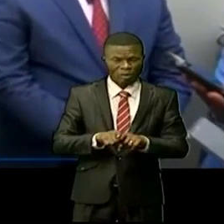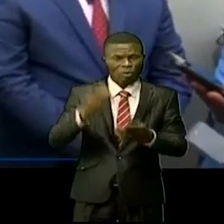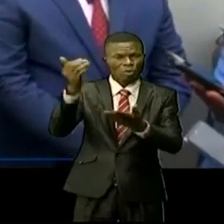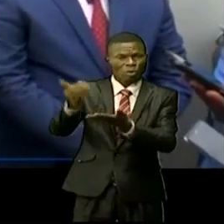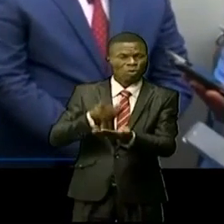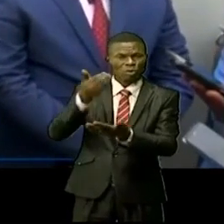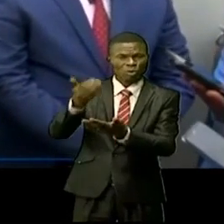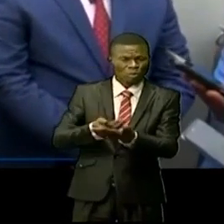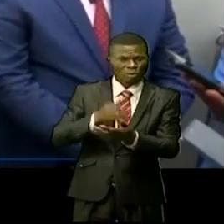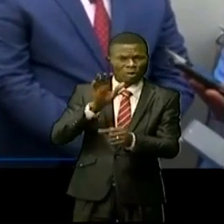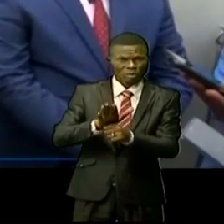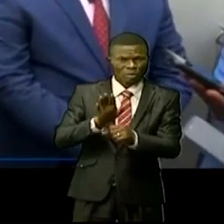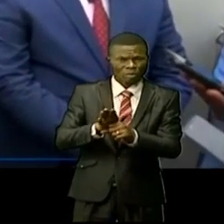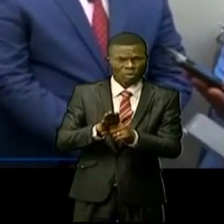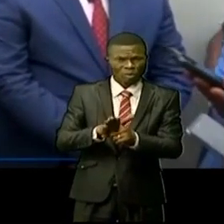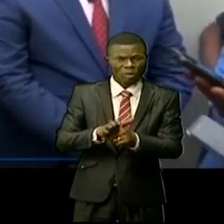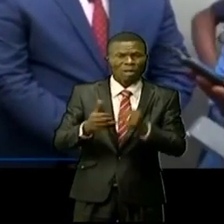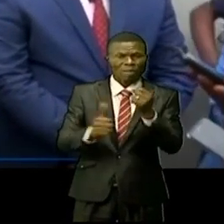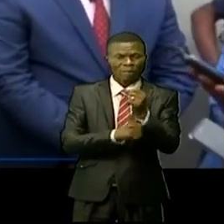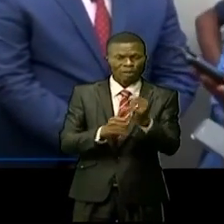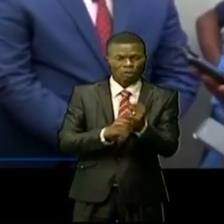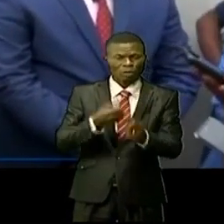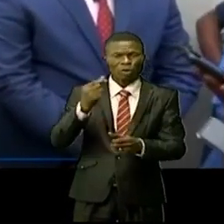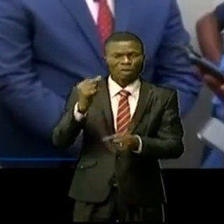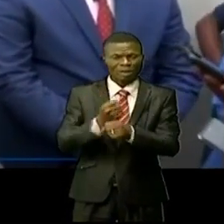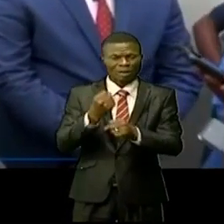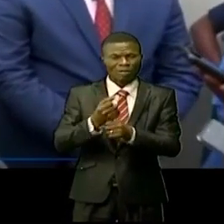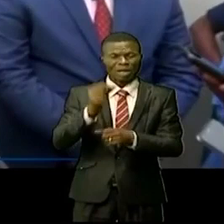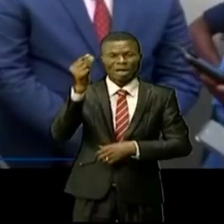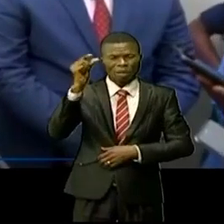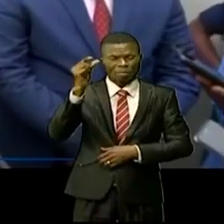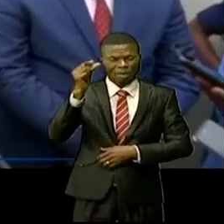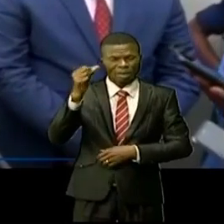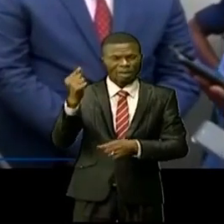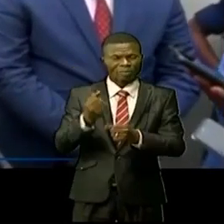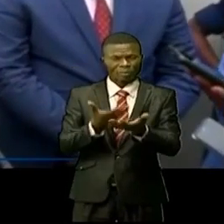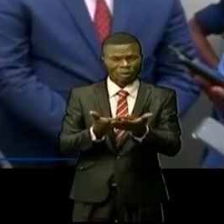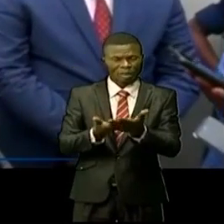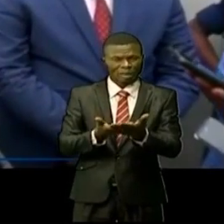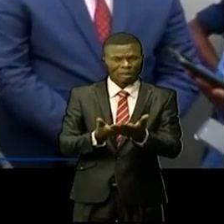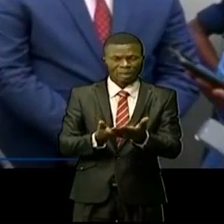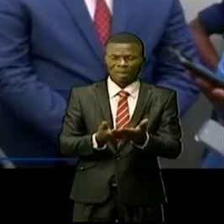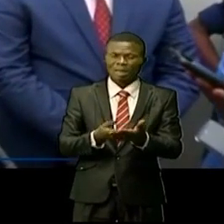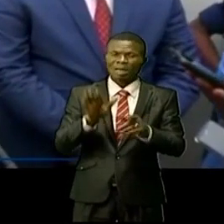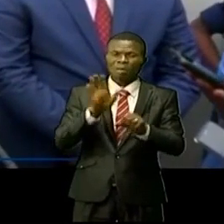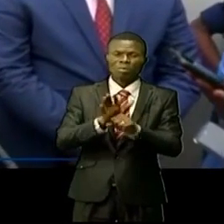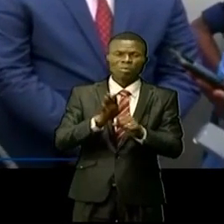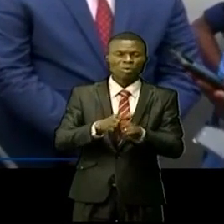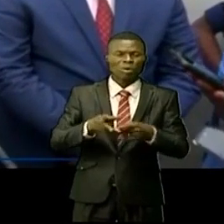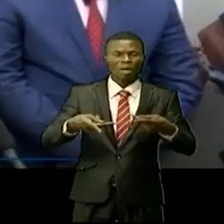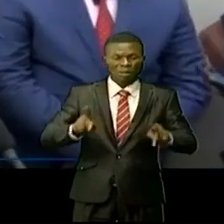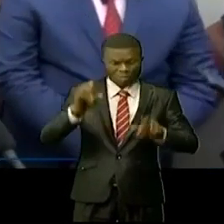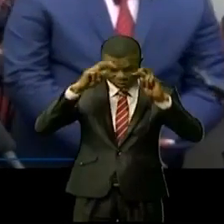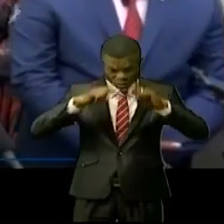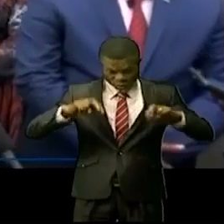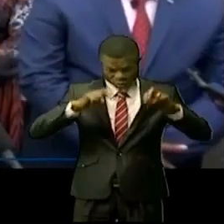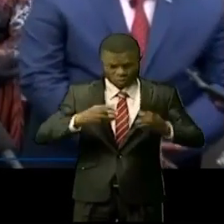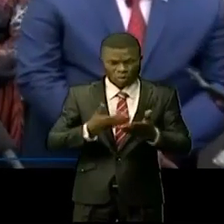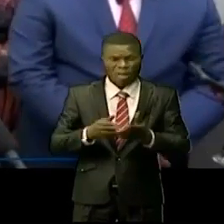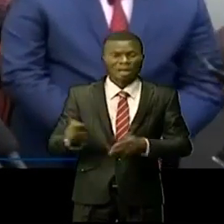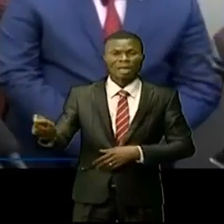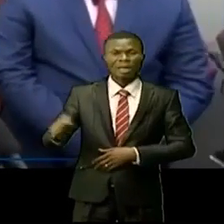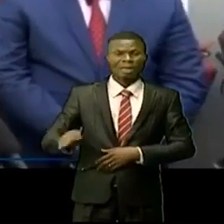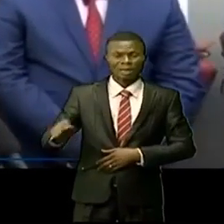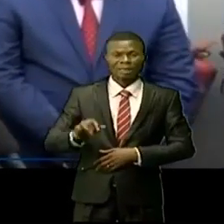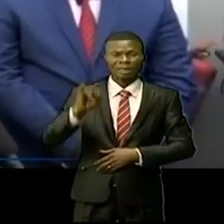l'exploitation des exploitants miniers qui du reste pour la plupart n'ont que de permis de recherche. Les territoires